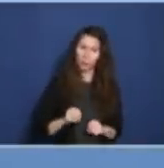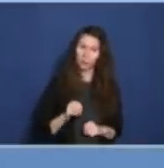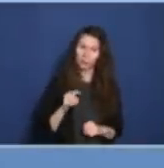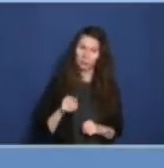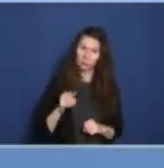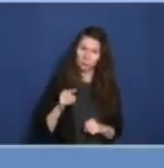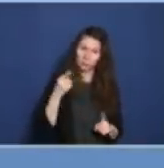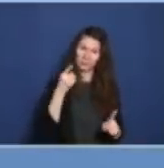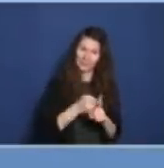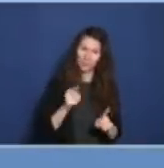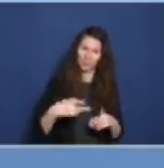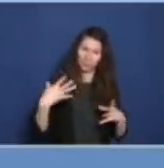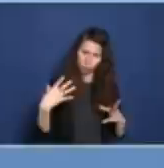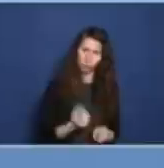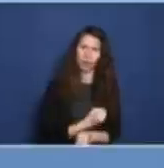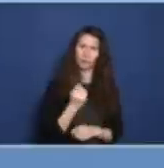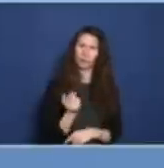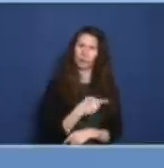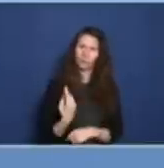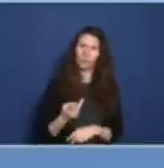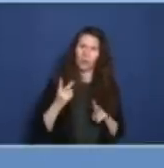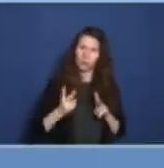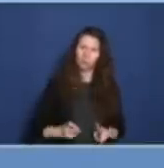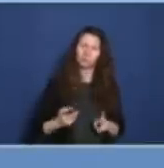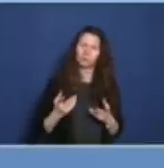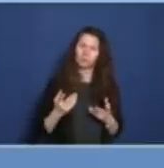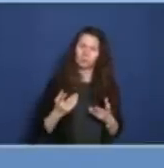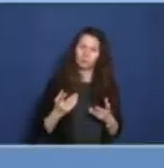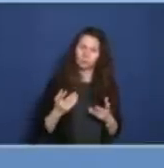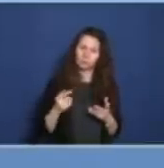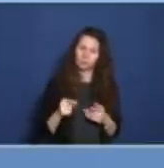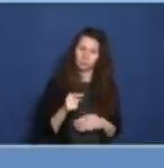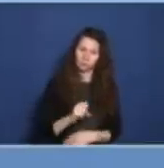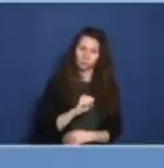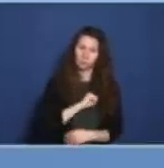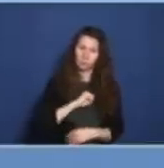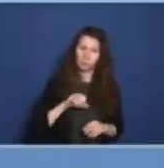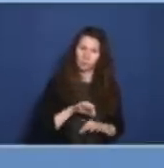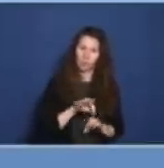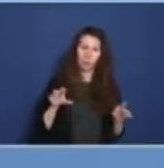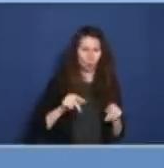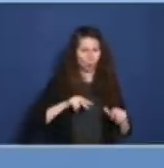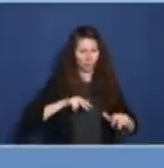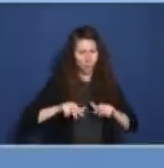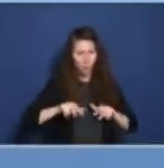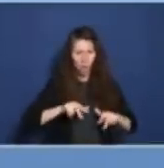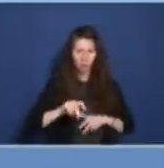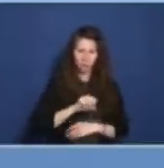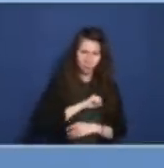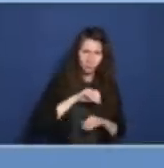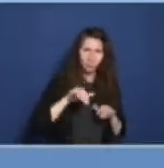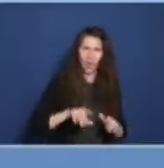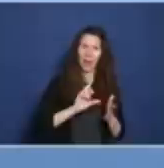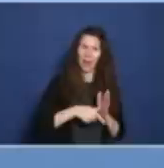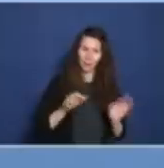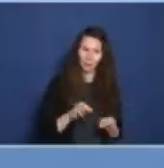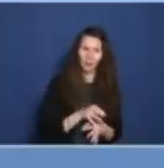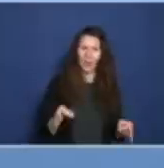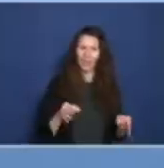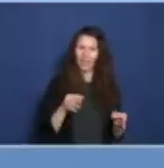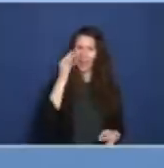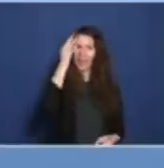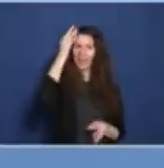floriert und prosperiert, dass unsere Wirtschaft davon etwas hat, dass sie leistungsfähig, innovativ ist